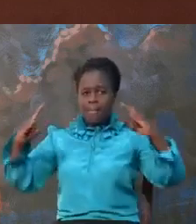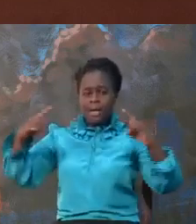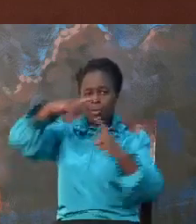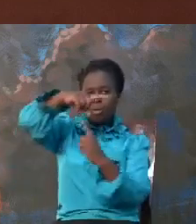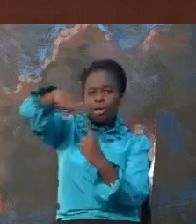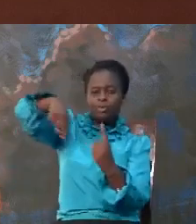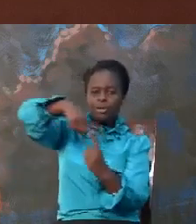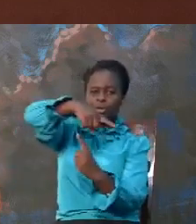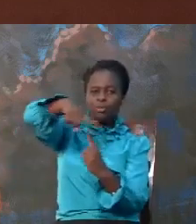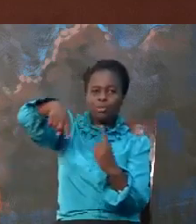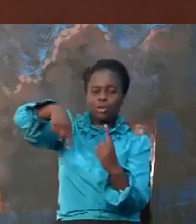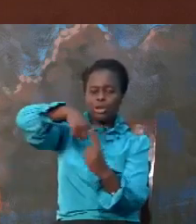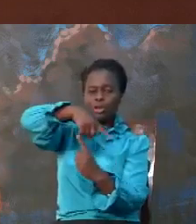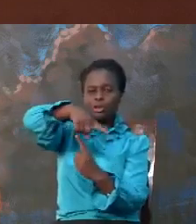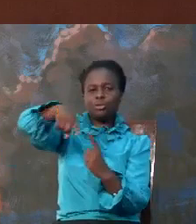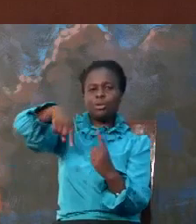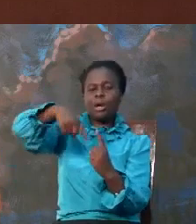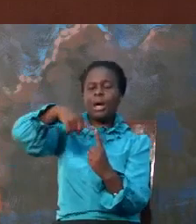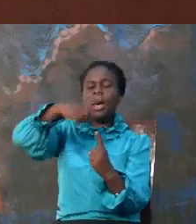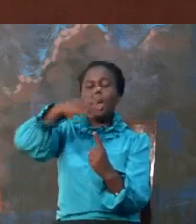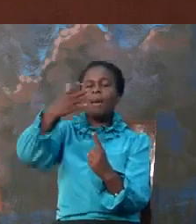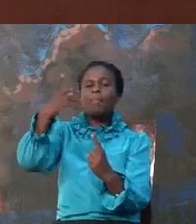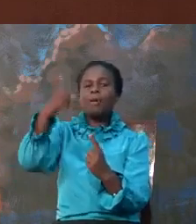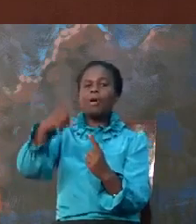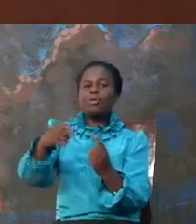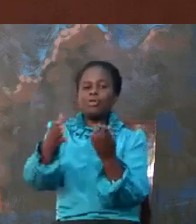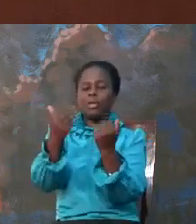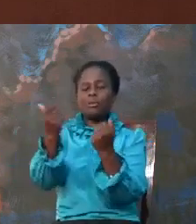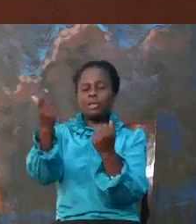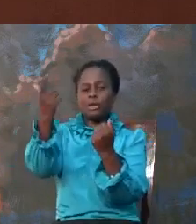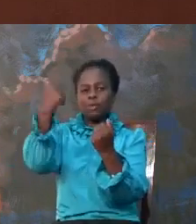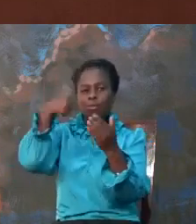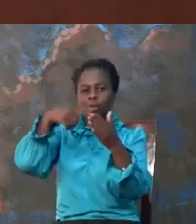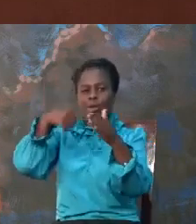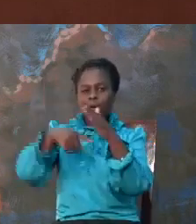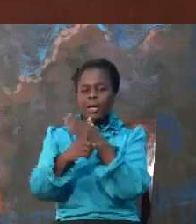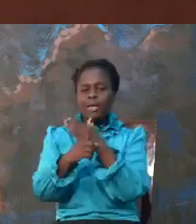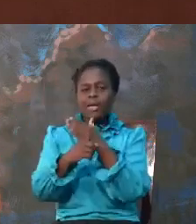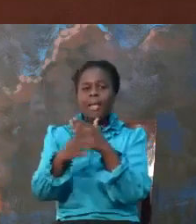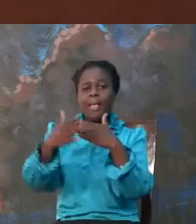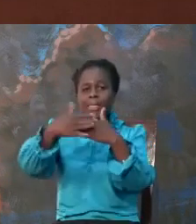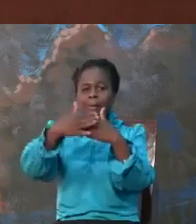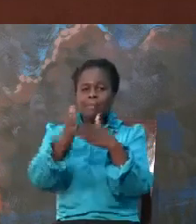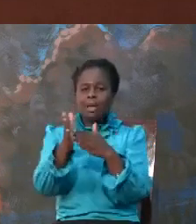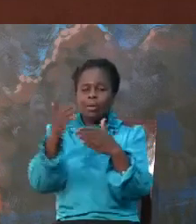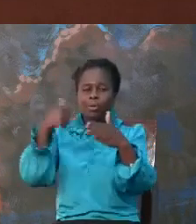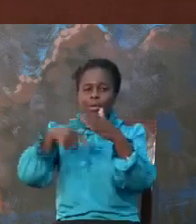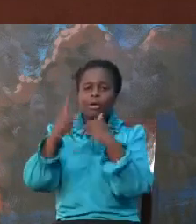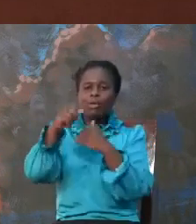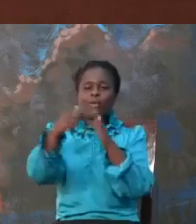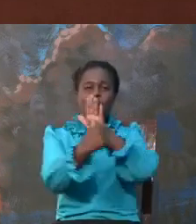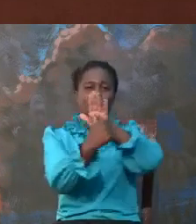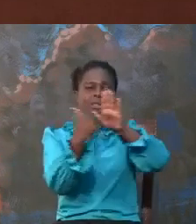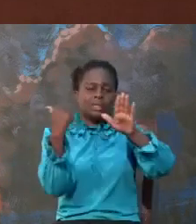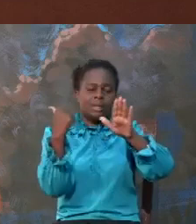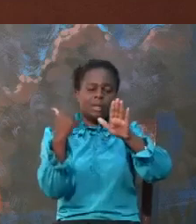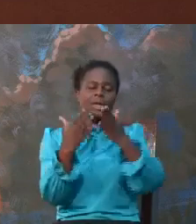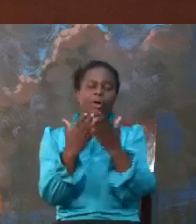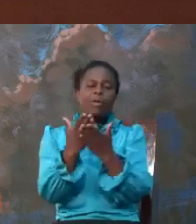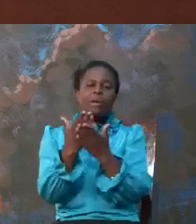ule uzio courtyard, ambao watu wanaweza kuja wakaingia, na mlango wa kuingilia ulikuwa mashariki. Sasa